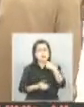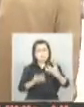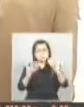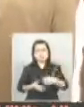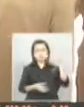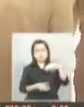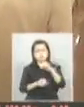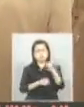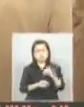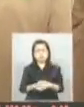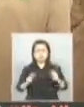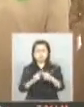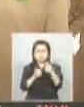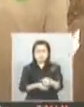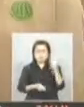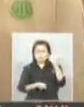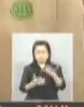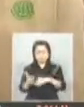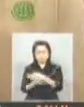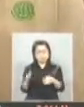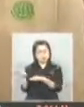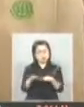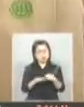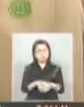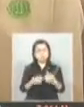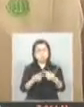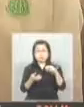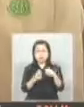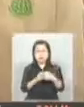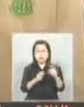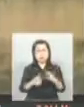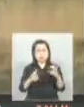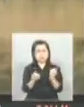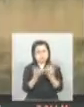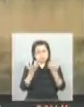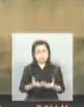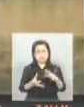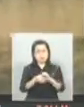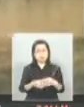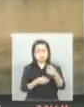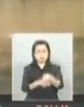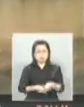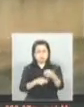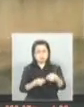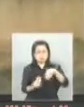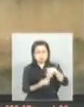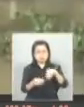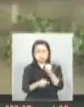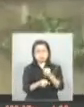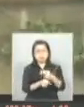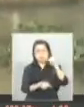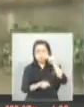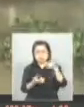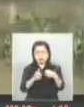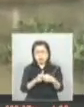ตรต้องเตรียมรับมือมีแผนรับมือผลกระทบต่อภาคการเกษตรโดยเฉพาะในเรื่องของการบริหารจัดการน้ำและการวางแผนเพ